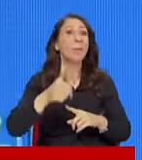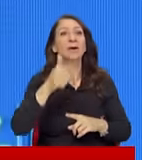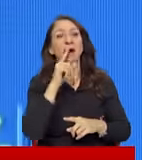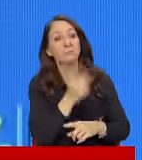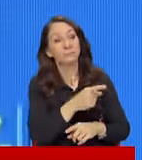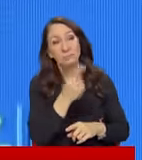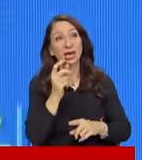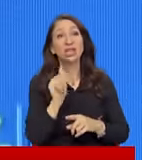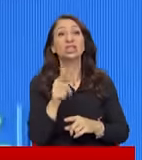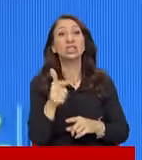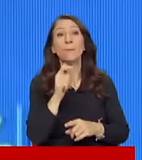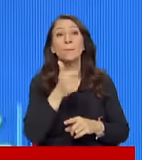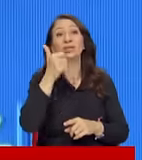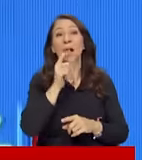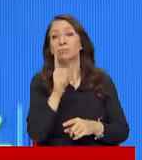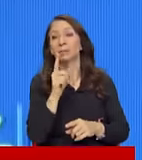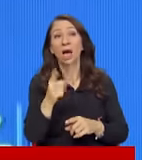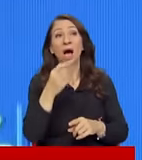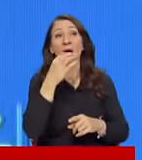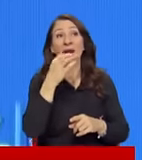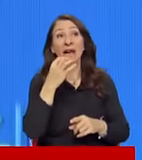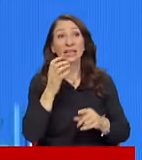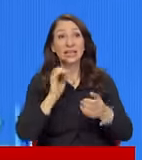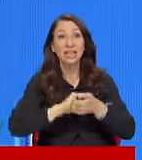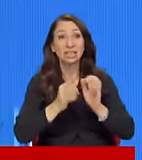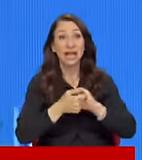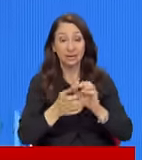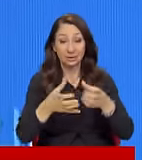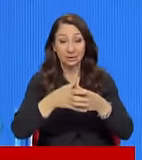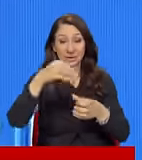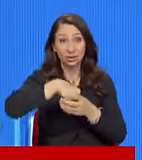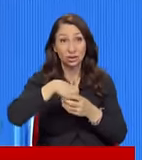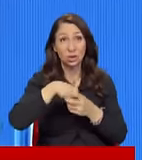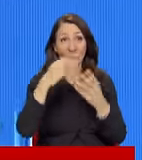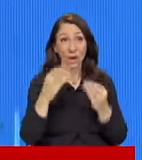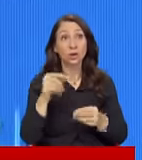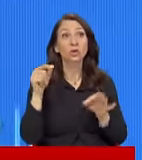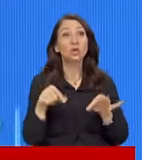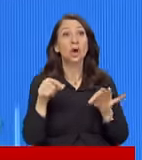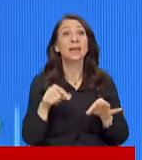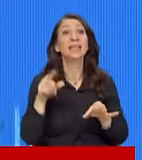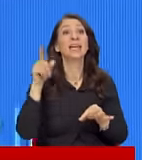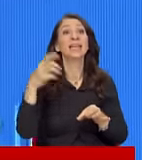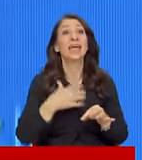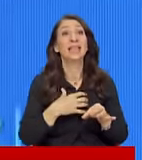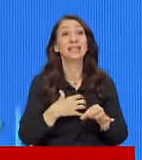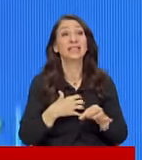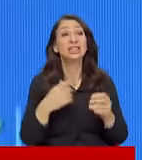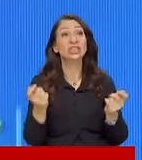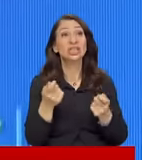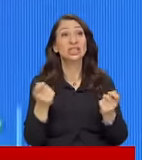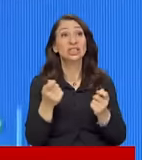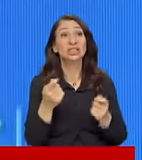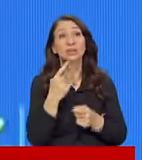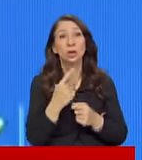başkanının, ilçe başkanlarının, Ankara teşkilat mensuplarımızın şu anda kendisiyle